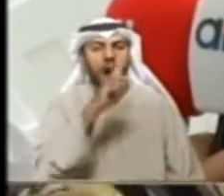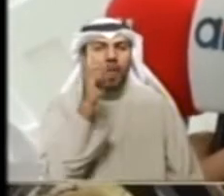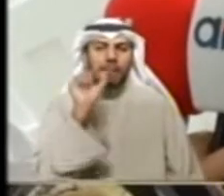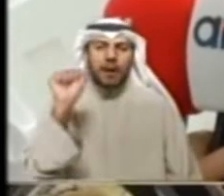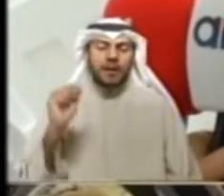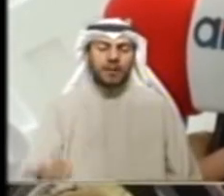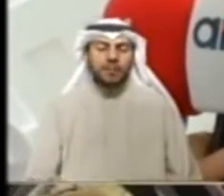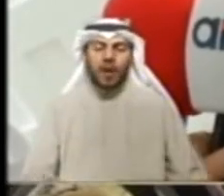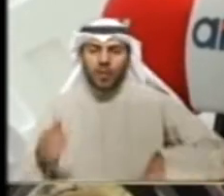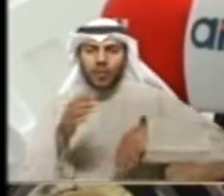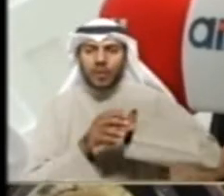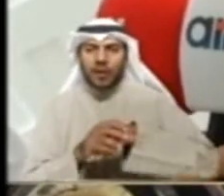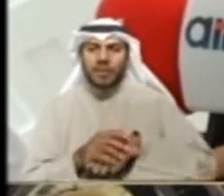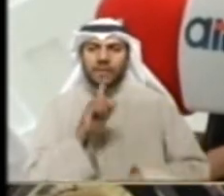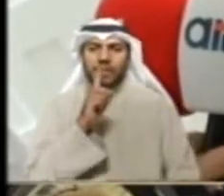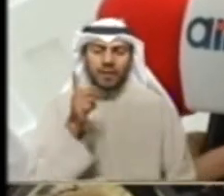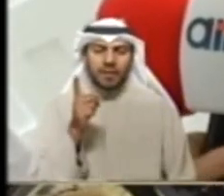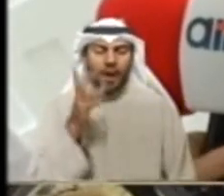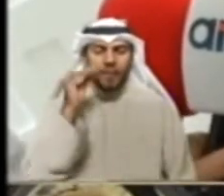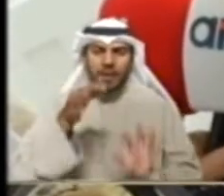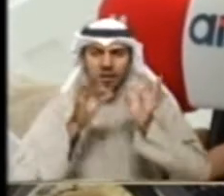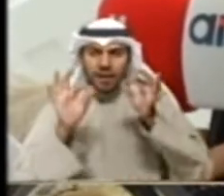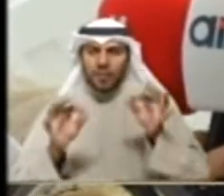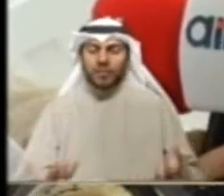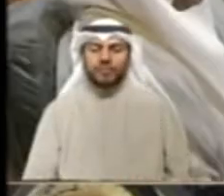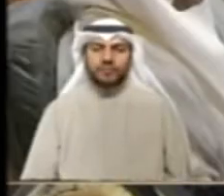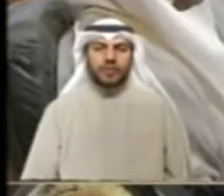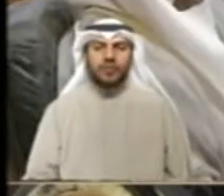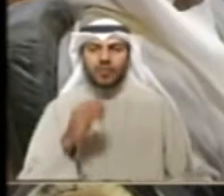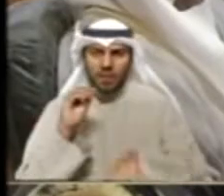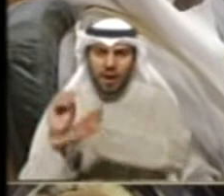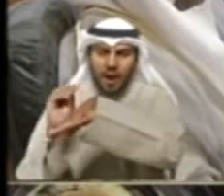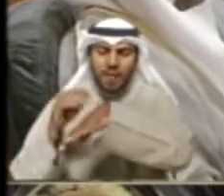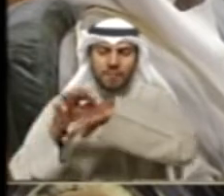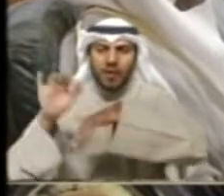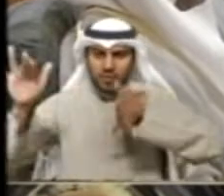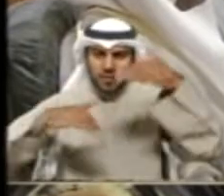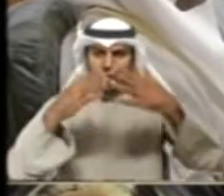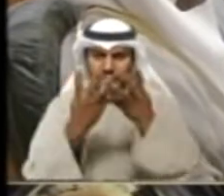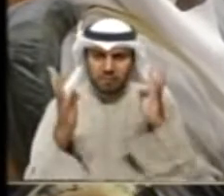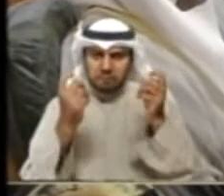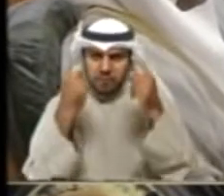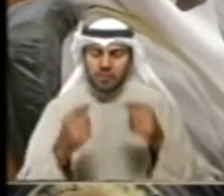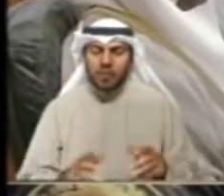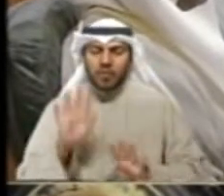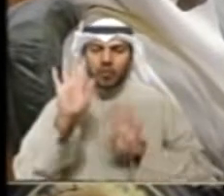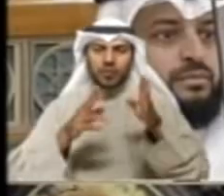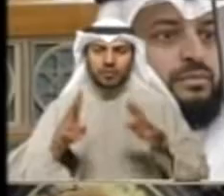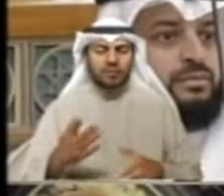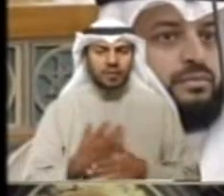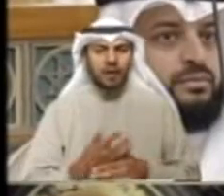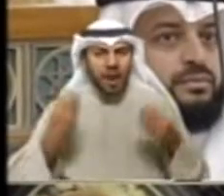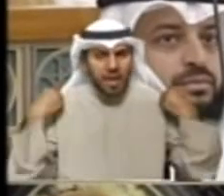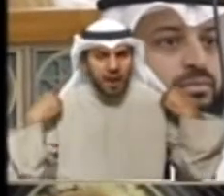الأخوة النواب أنهم يعني يلتزمون بالحضور. الرياضة الكويتية على موعد مع عودة الروح إليها